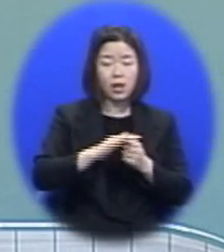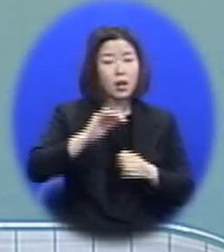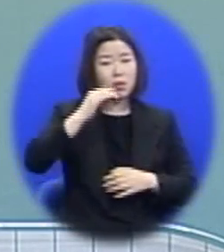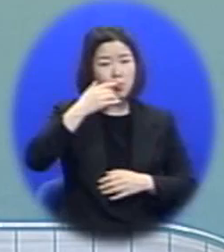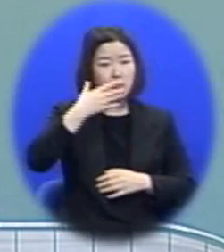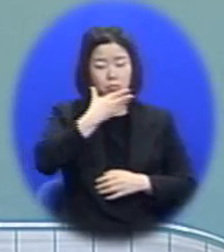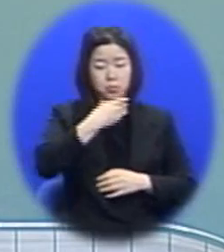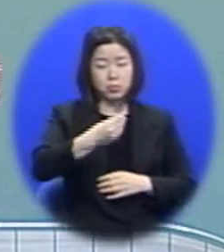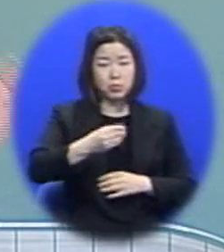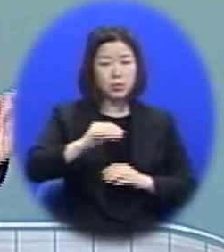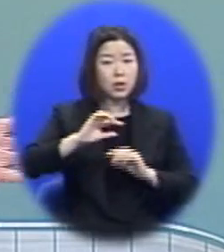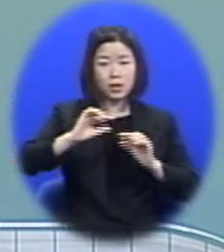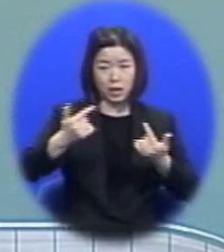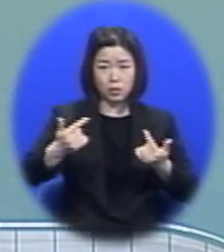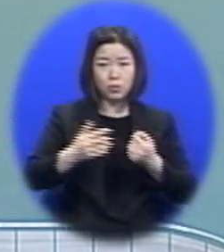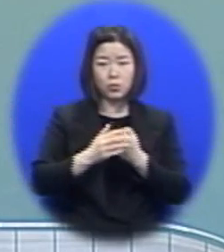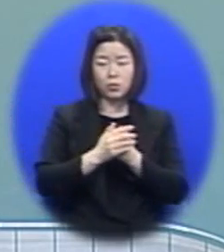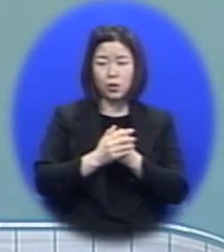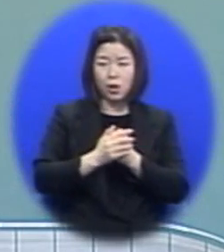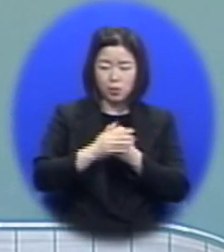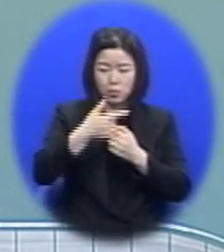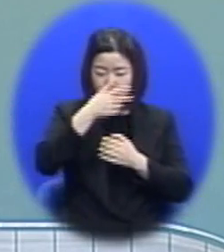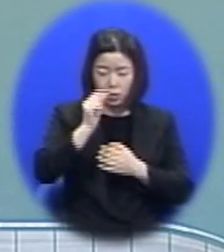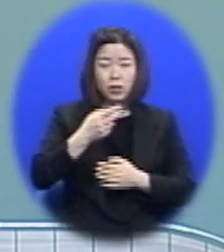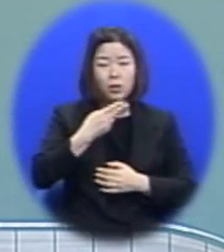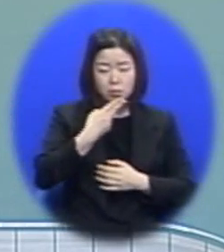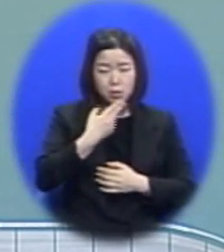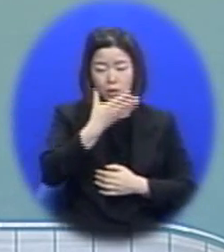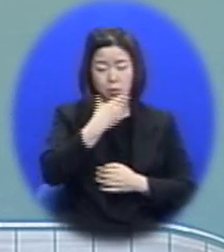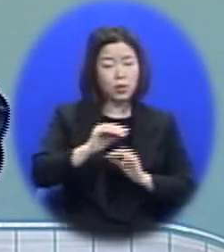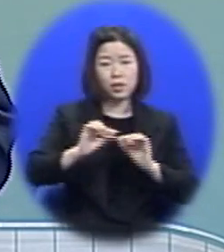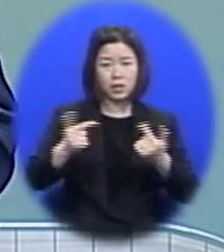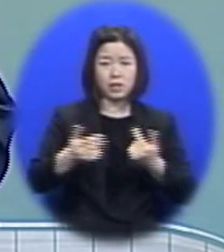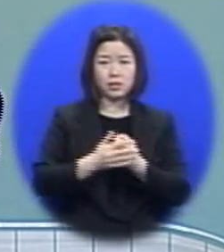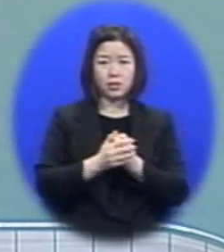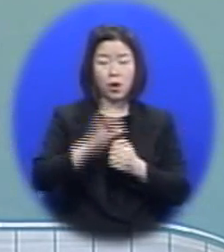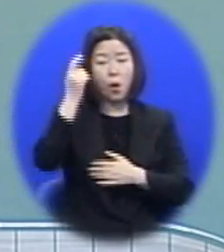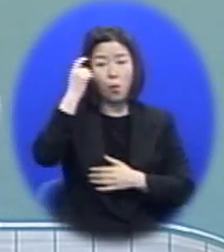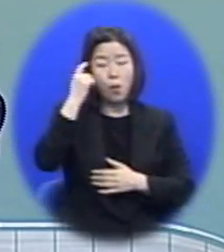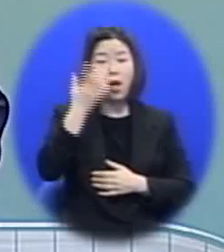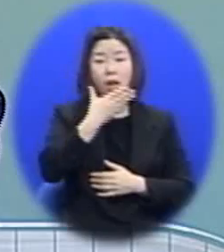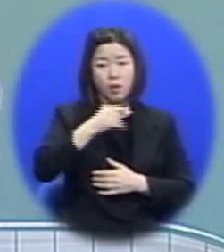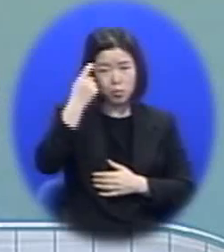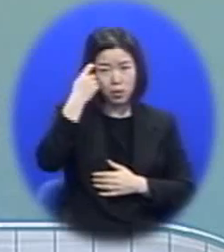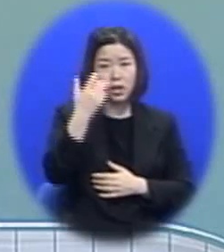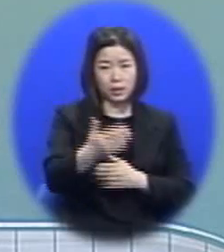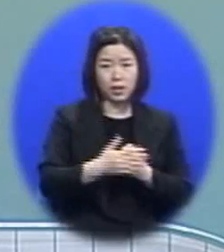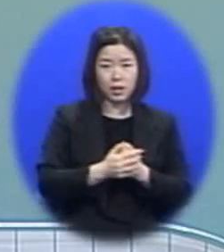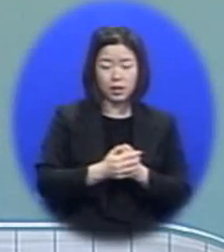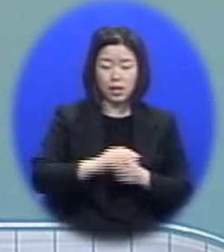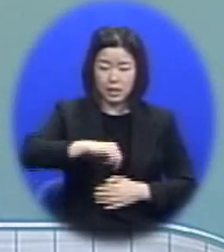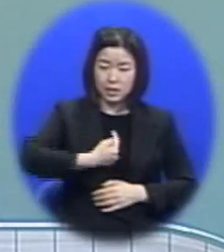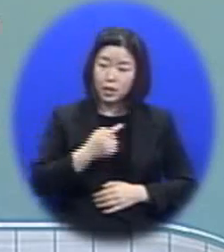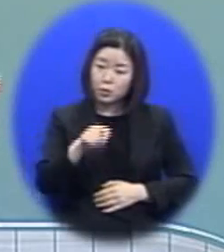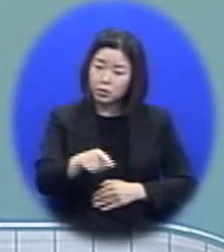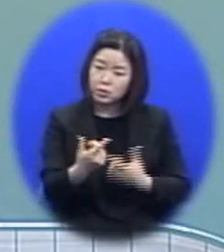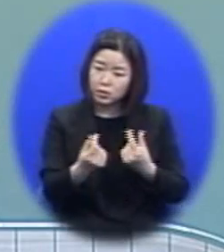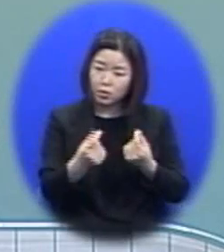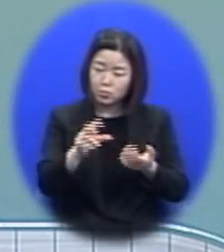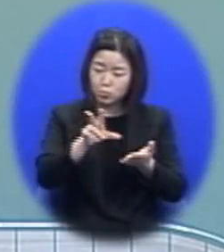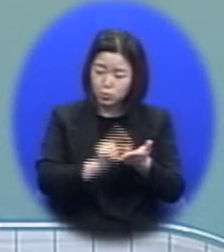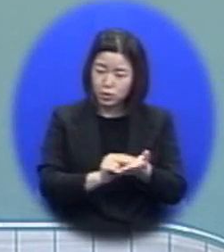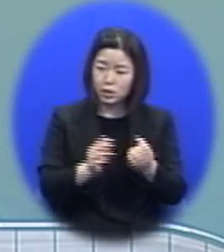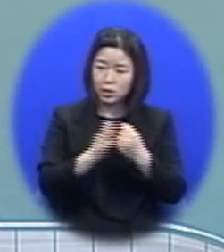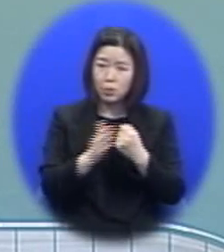도대체 우리 엄마는 왜 행복한 거지 자기도 그 그런 문제 때문에 부딪히다가 결국은 묻게